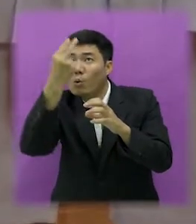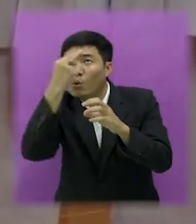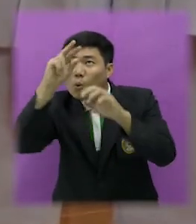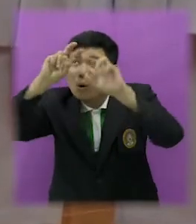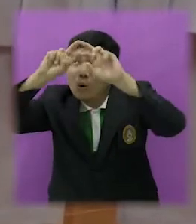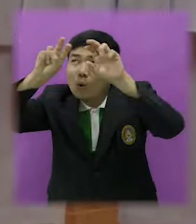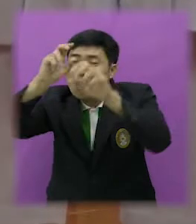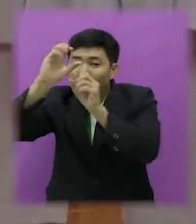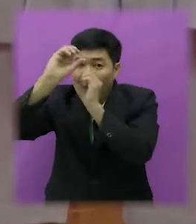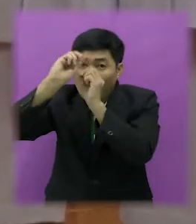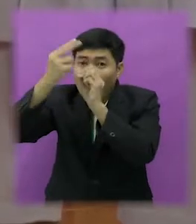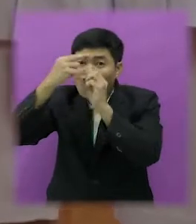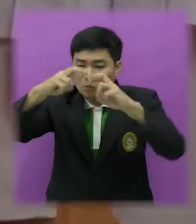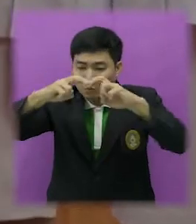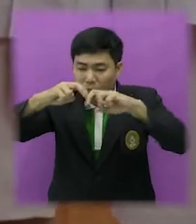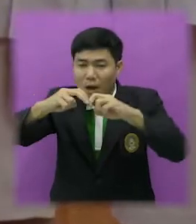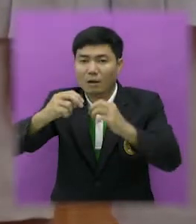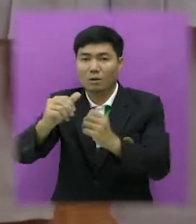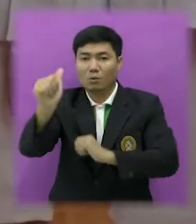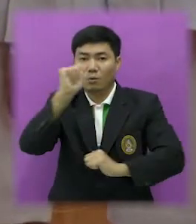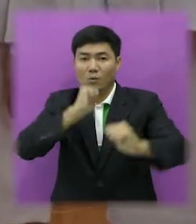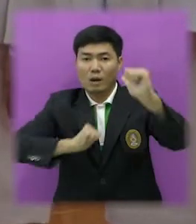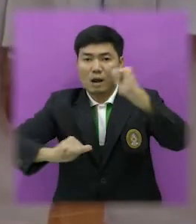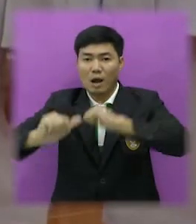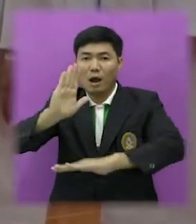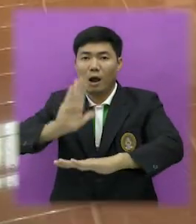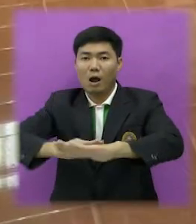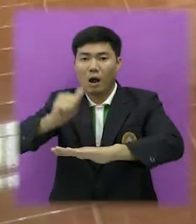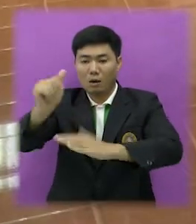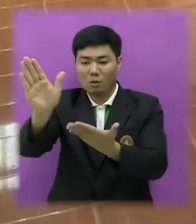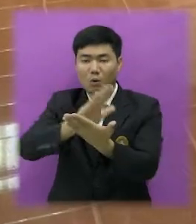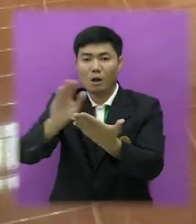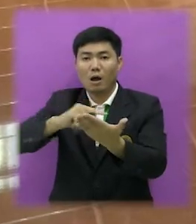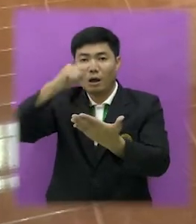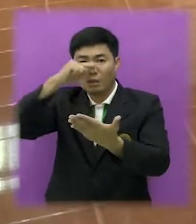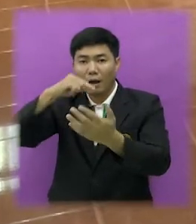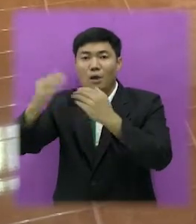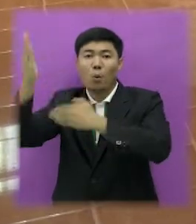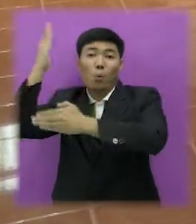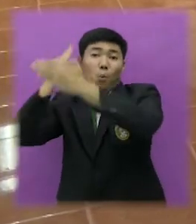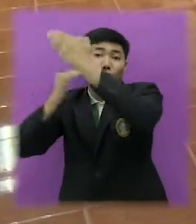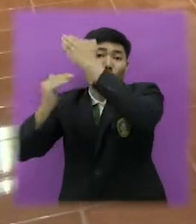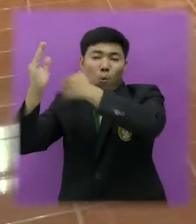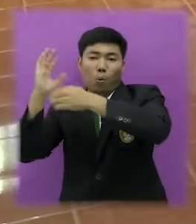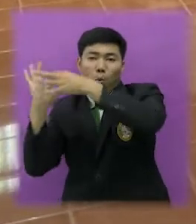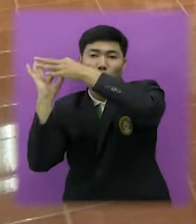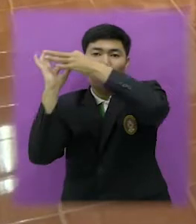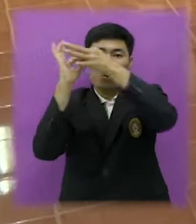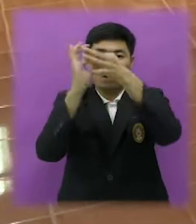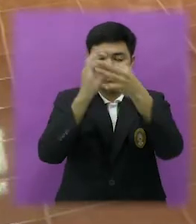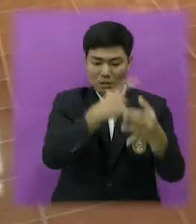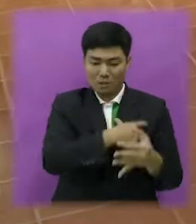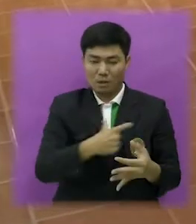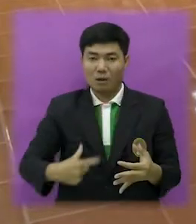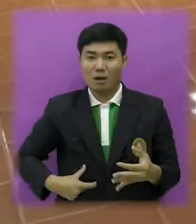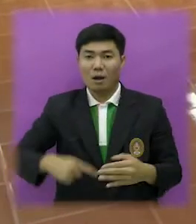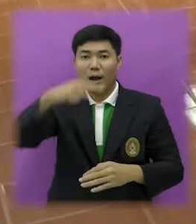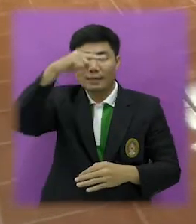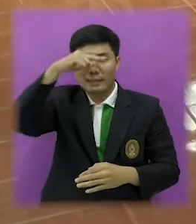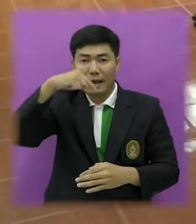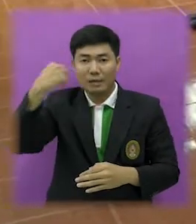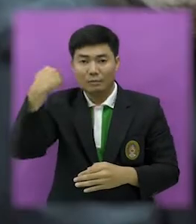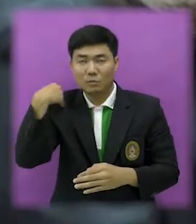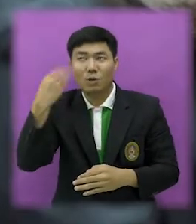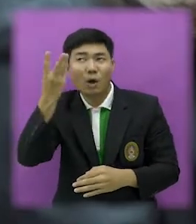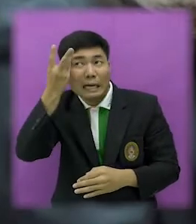ถือเป็นการวิจัยทางวิทยาศาสตร์ครั้งยิ่งใหญ่และครั้งแรกของประวัติศาสตร์ชาติไทยโดยมีพระมหากษัตริย์ไทยทรงเป็นผู้คำ